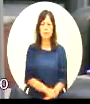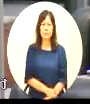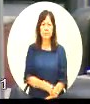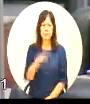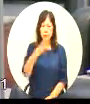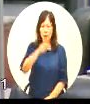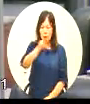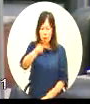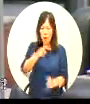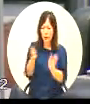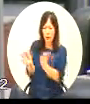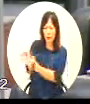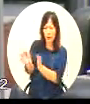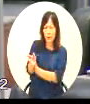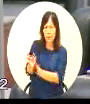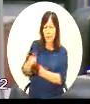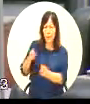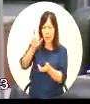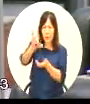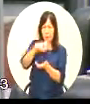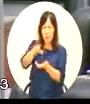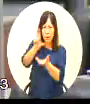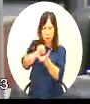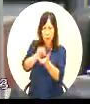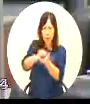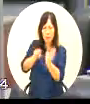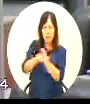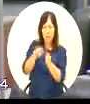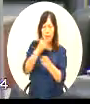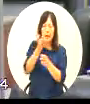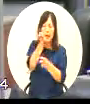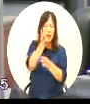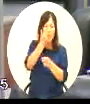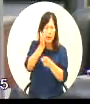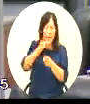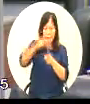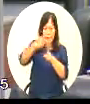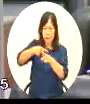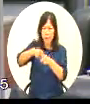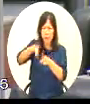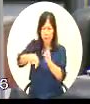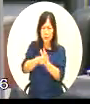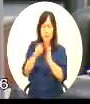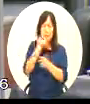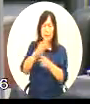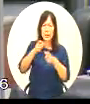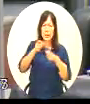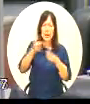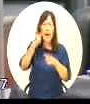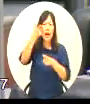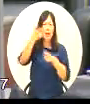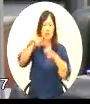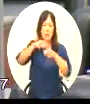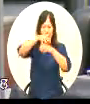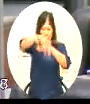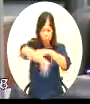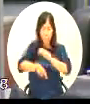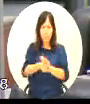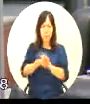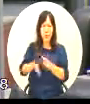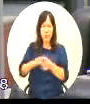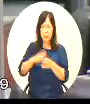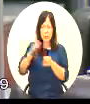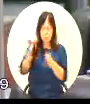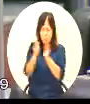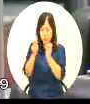边的燕巢，燕巢跟冈山的交界有一个很漂亮的地方，就是阿公殿水库。那这个地方最近还有我们